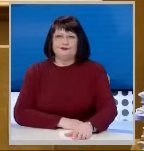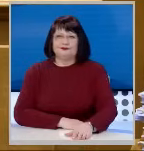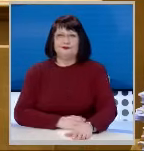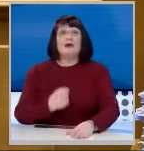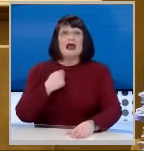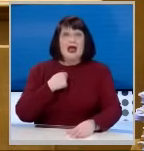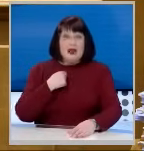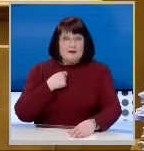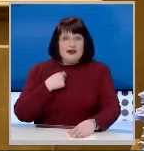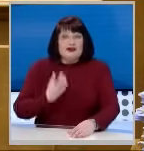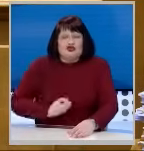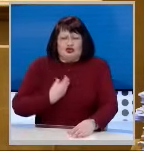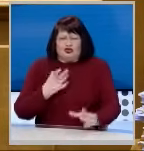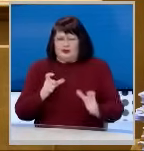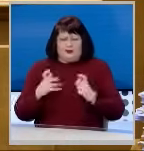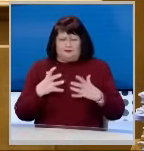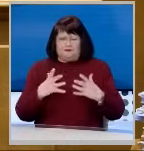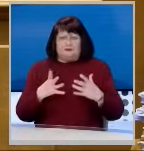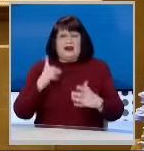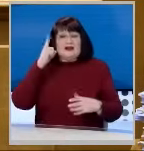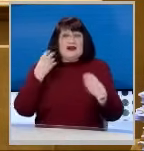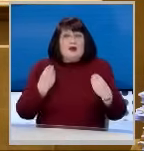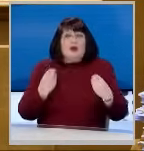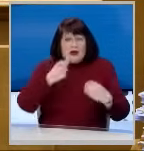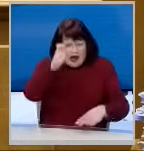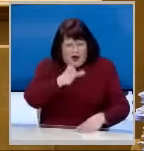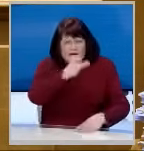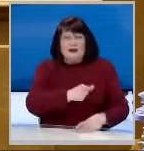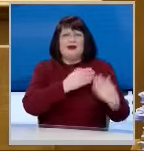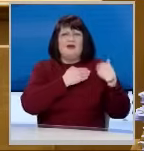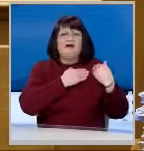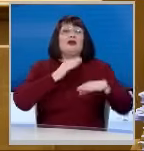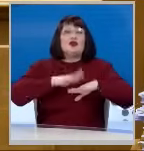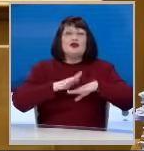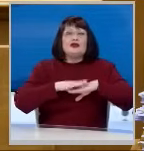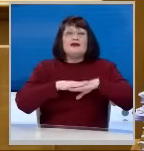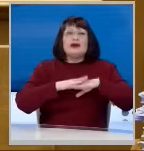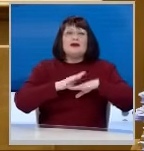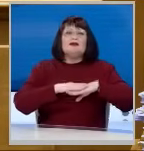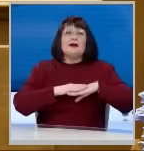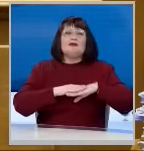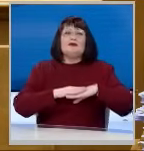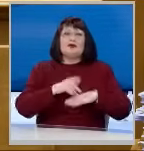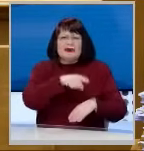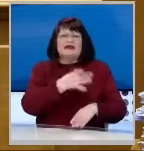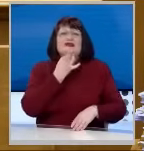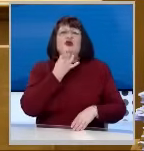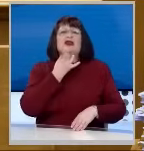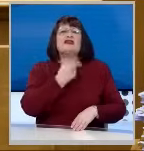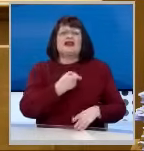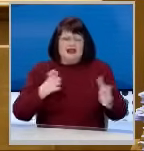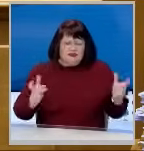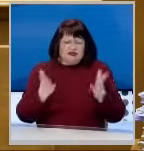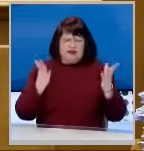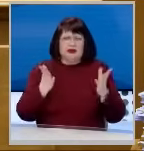καλά και πόσο υπεύθυνοι είστε και υπατη και πόσο αδίστακτοι είστε ο